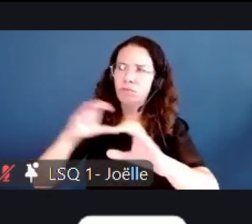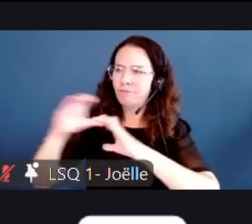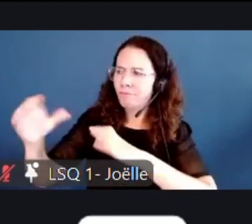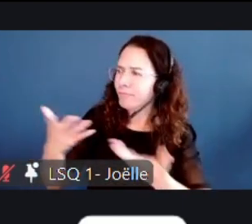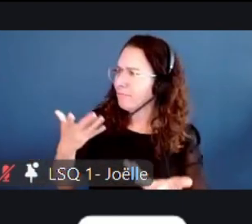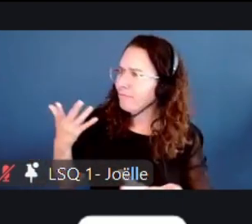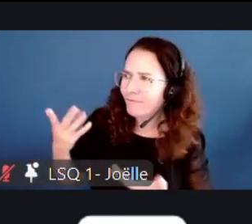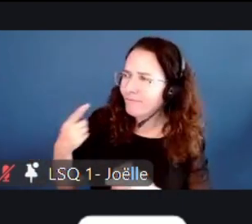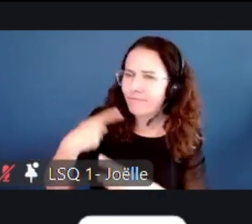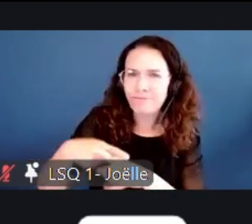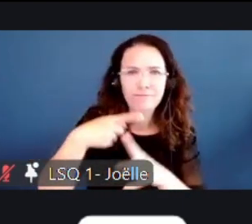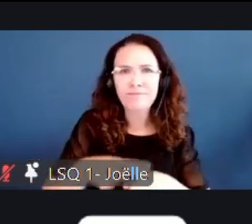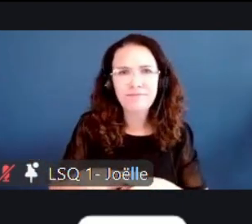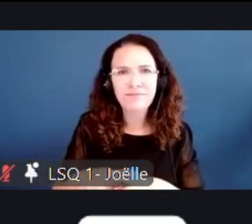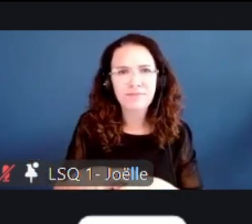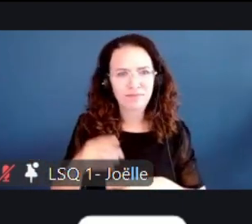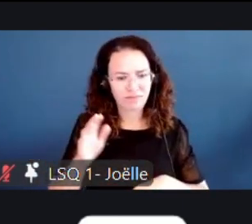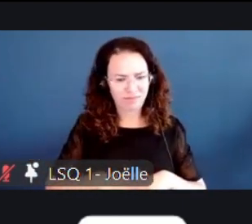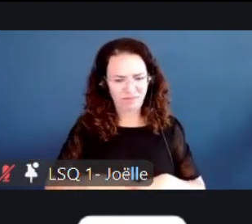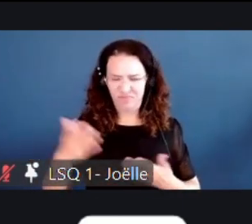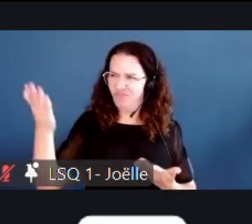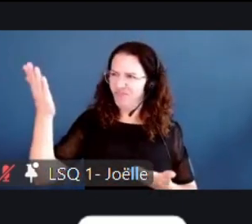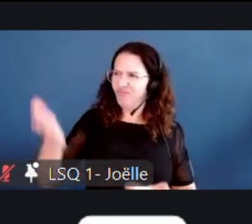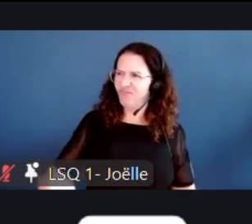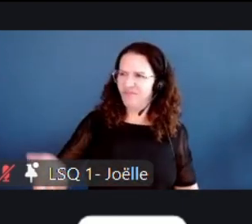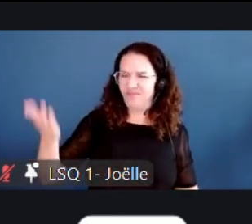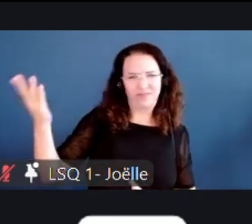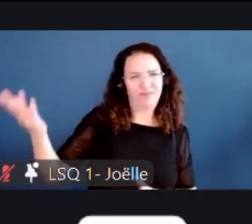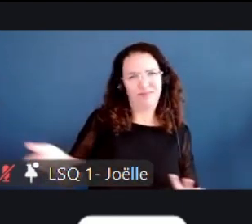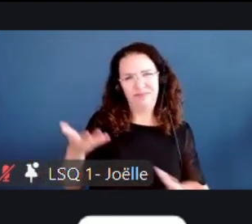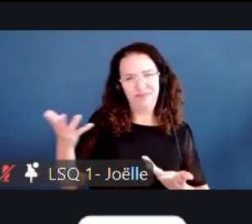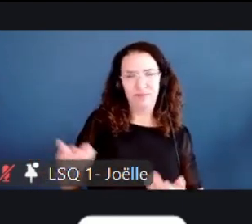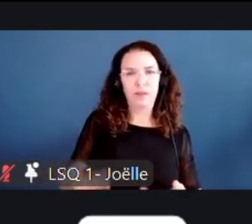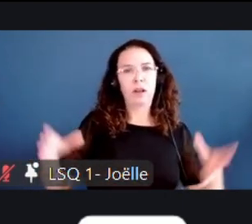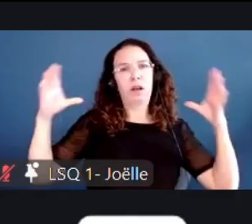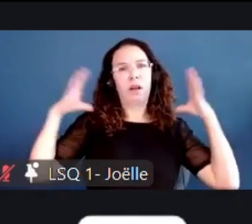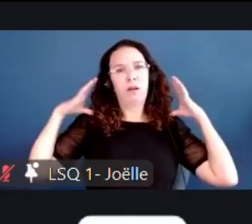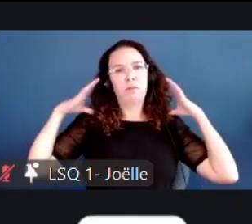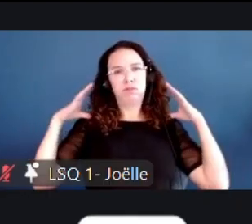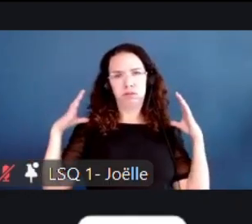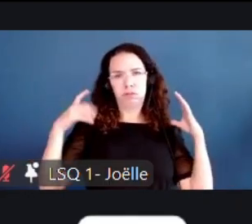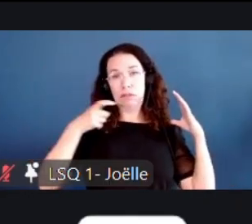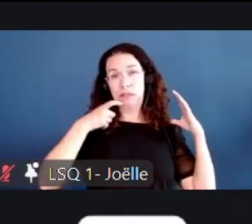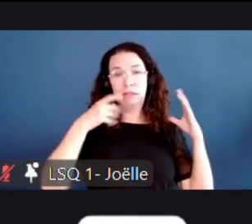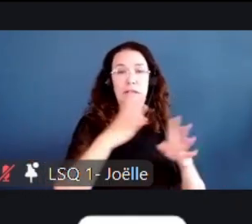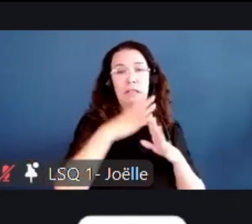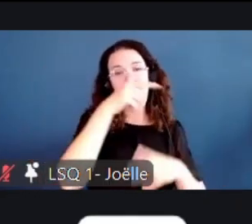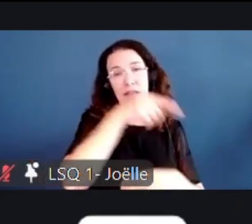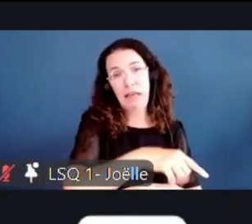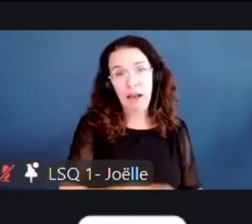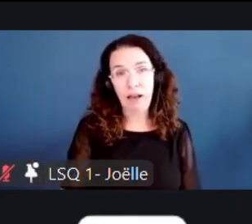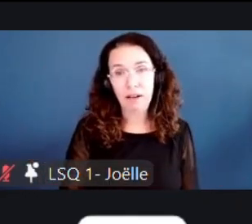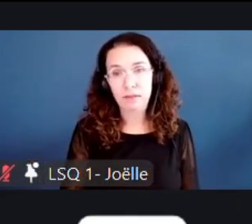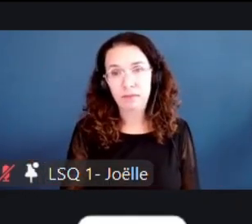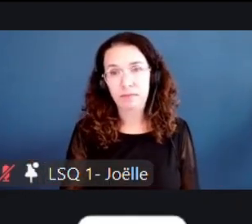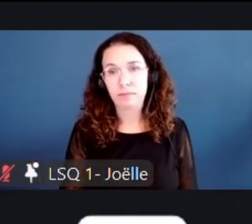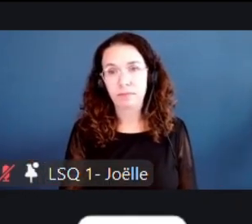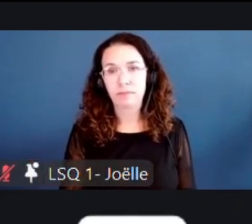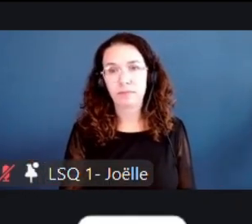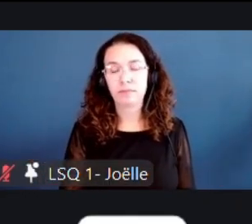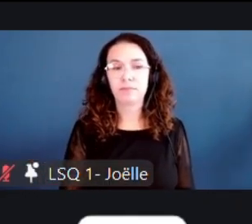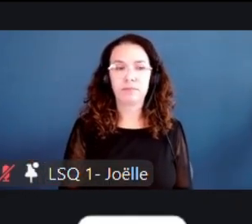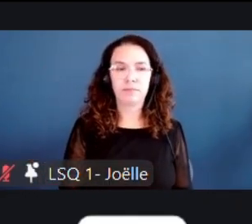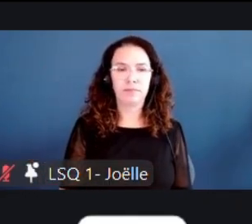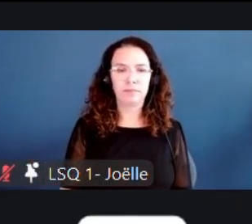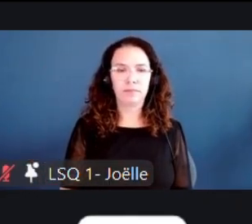ne sont pas sur la personne prestataire en général. Ce fardeau-là tombe sur la personne cliente. Et comme on le verra, cette personne